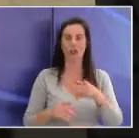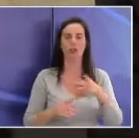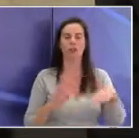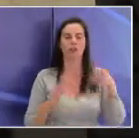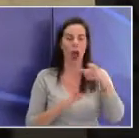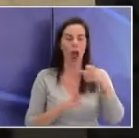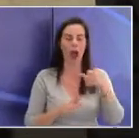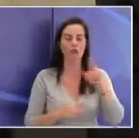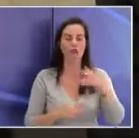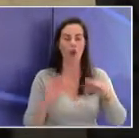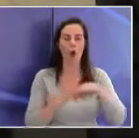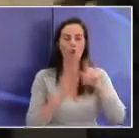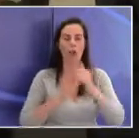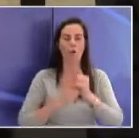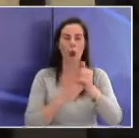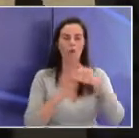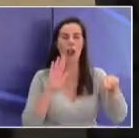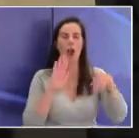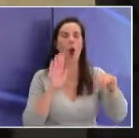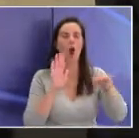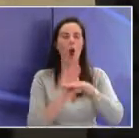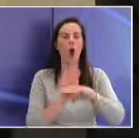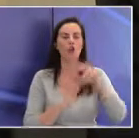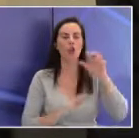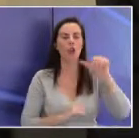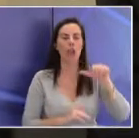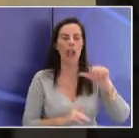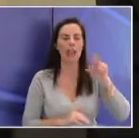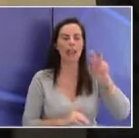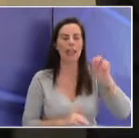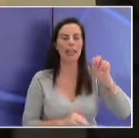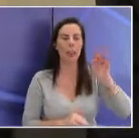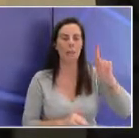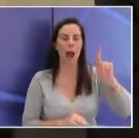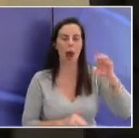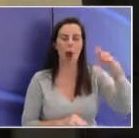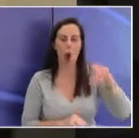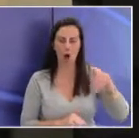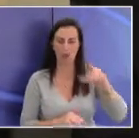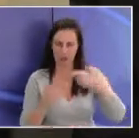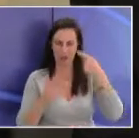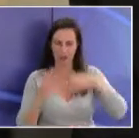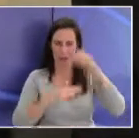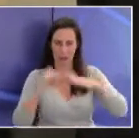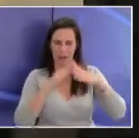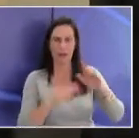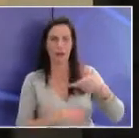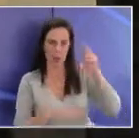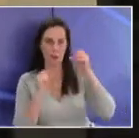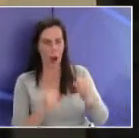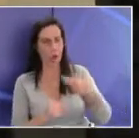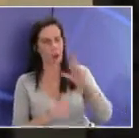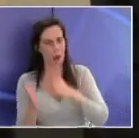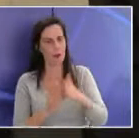חוק שאת מובילה, ואמור בעצם להפוך את העולם שלנו ליותר בטוח עבורנו הצרכנים. יותר בטוח